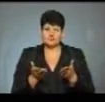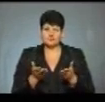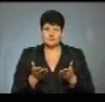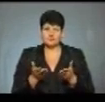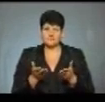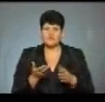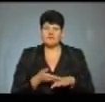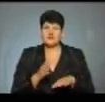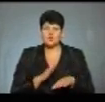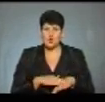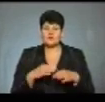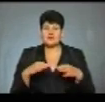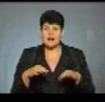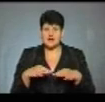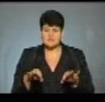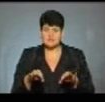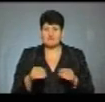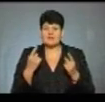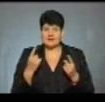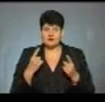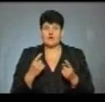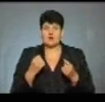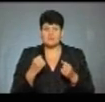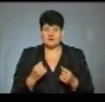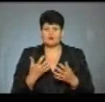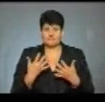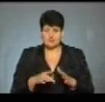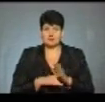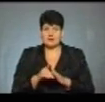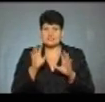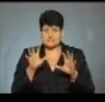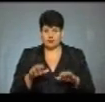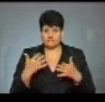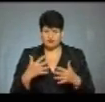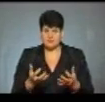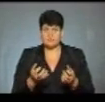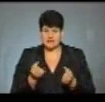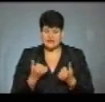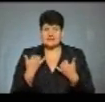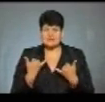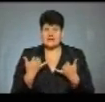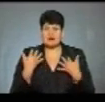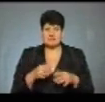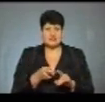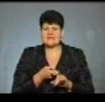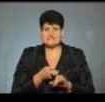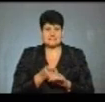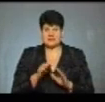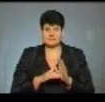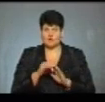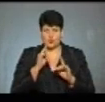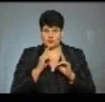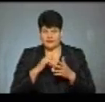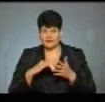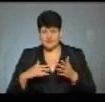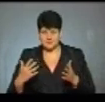важкого транспорту великогабаритного у Русі ми вже закон прийняли. Тобто зараз вже не залежить це все від Верховної Ради